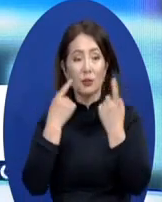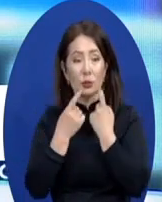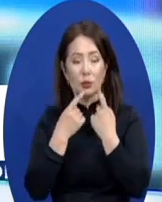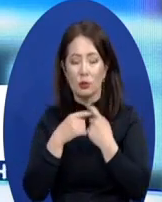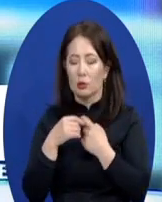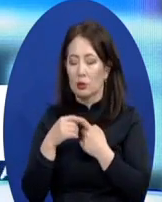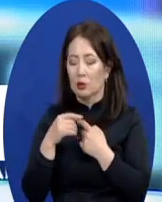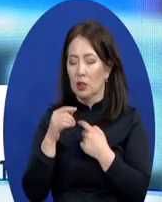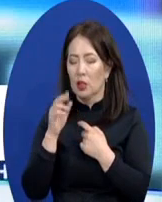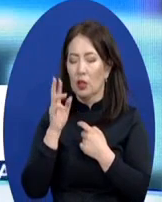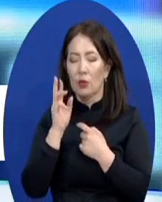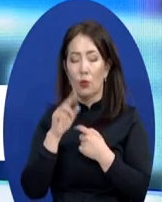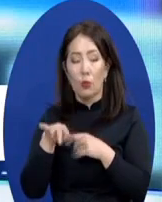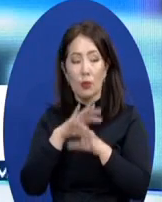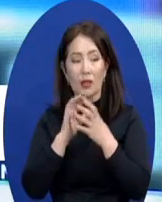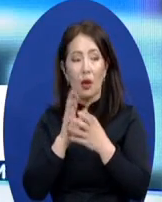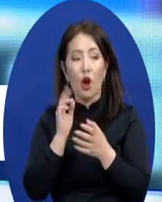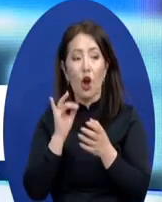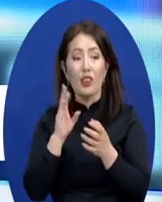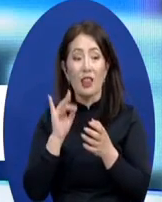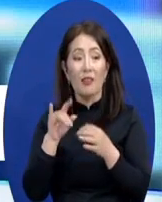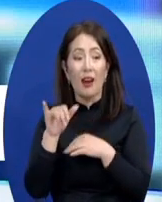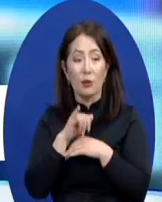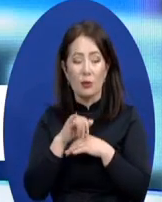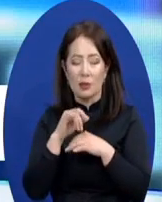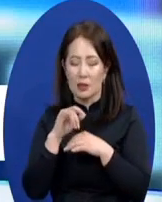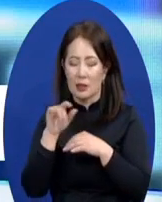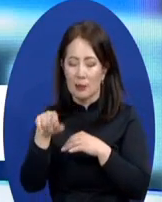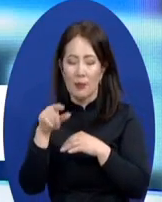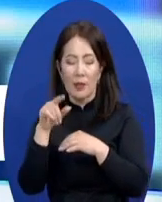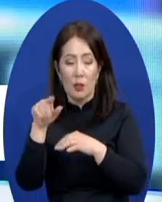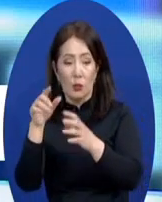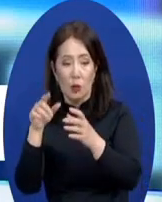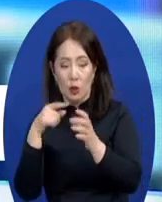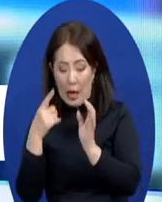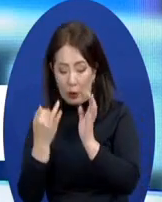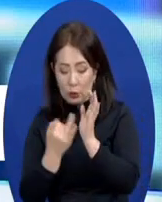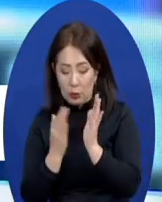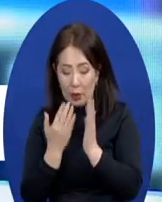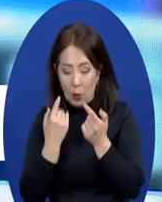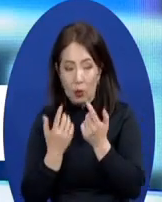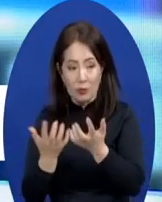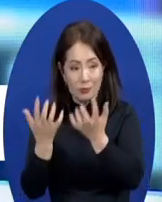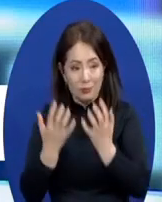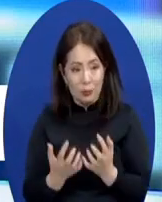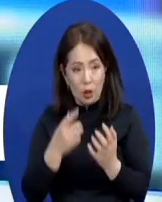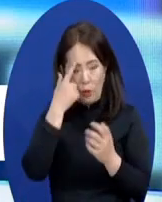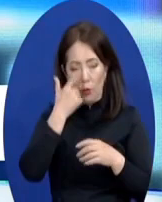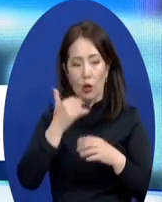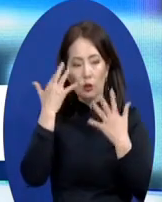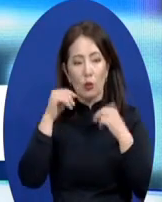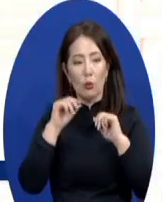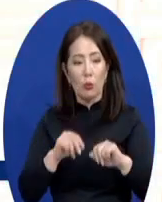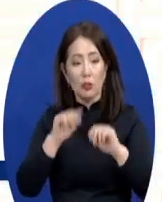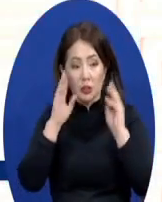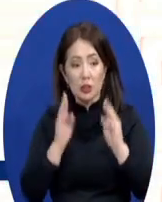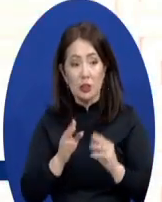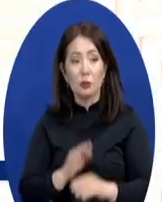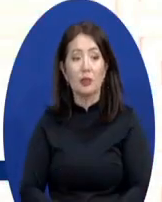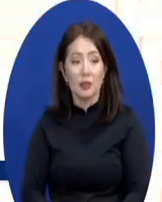уулзалт бүгд найрамдах Кот-д'Ивуар улсын Абижан хотноо болж 17 дугаар бага хурлыг анхудаагаар Монгол улсад зохион байгуулахаар шийдвэрлэсэн байна.